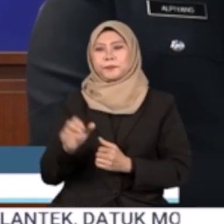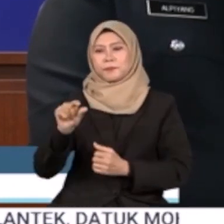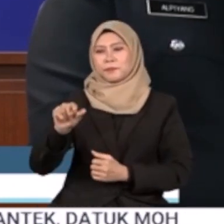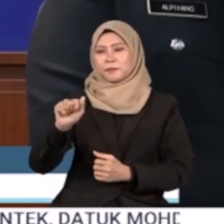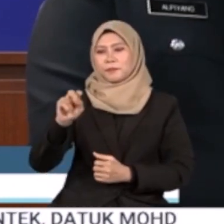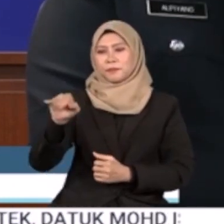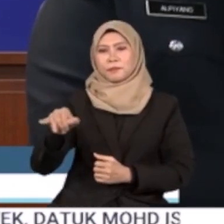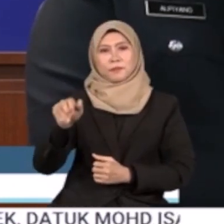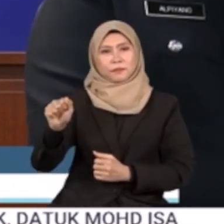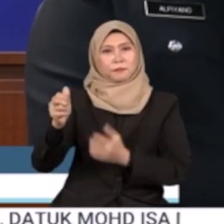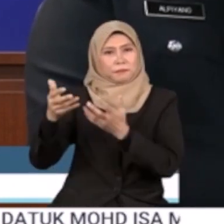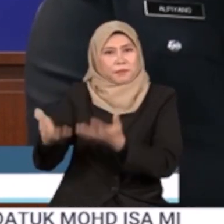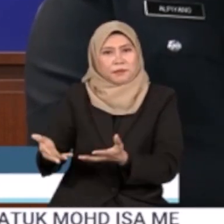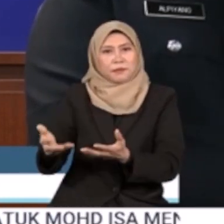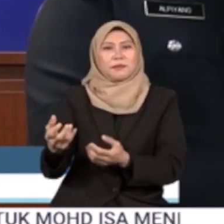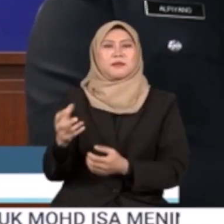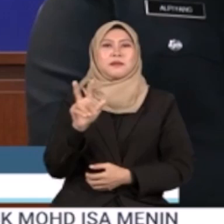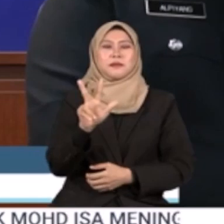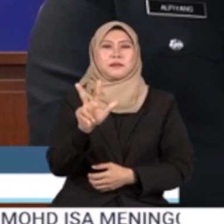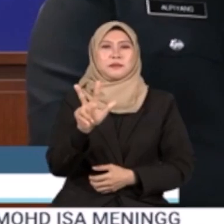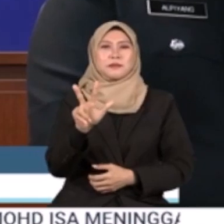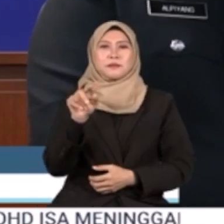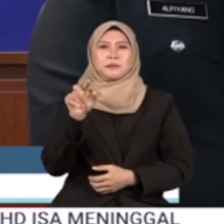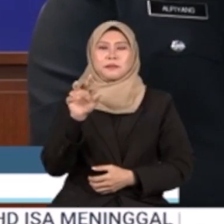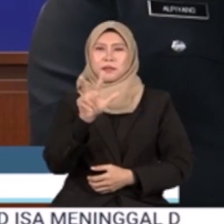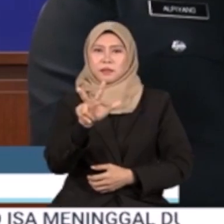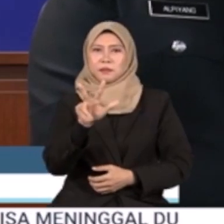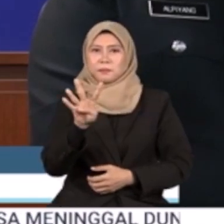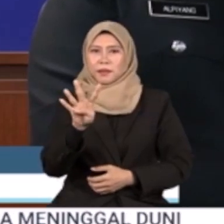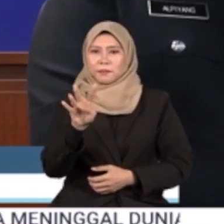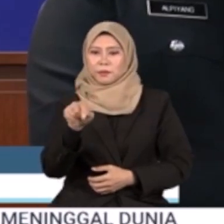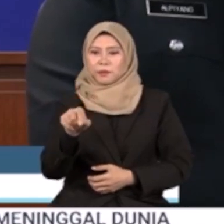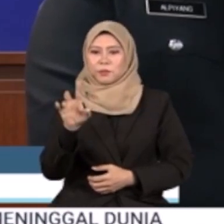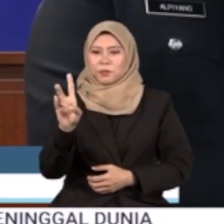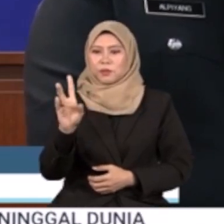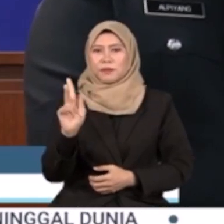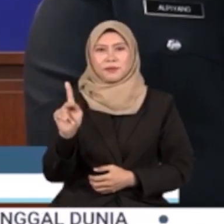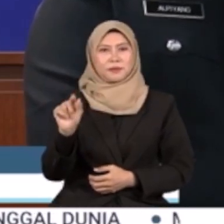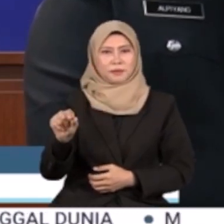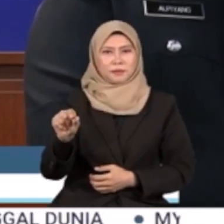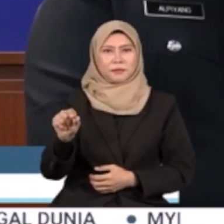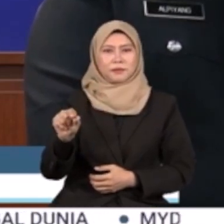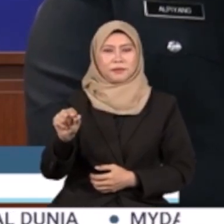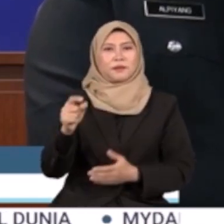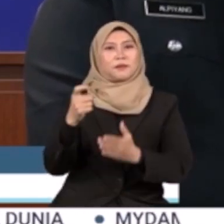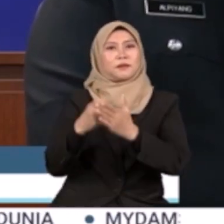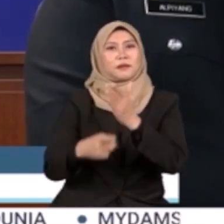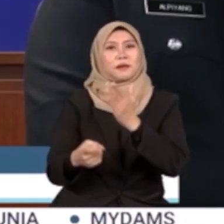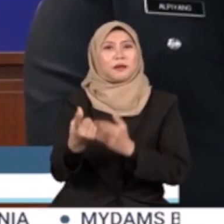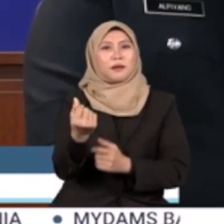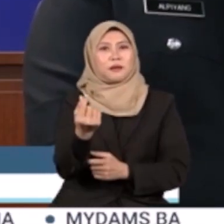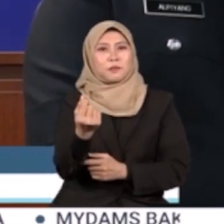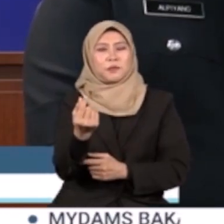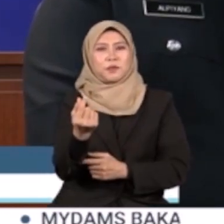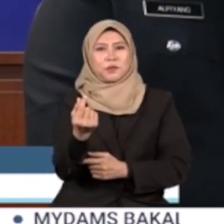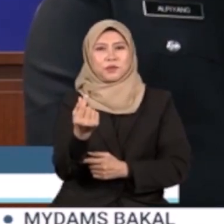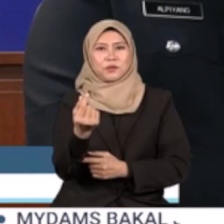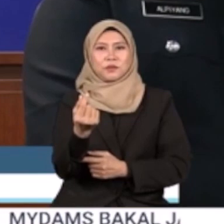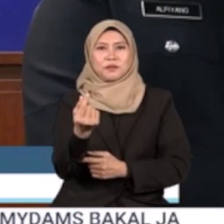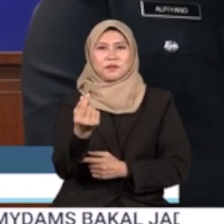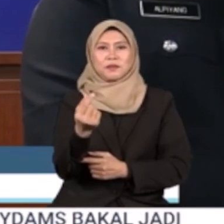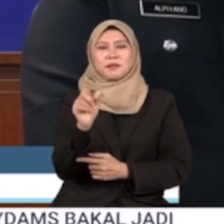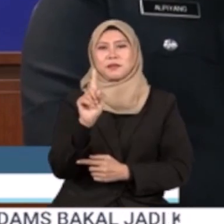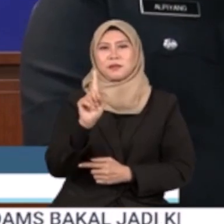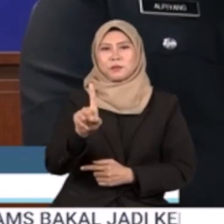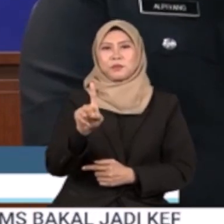kali ganja anggaran berat sebanyak 34 kepulauan 7 kg nilai sebanyak